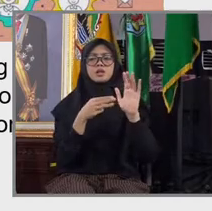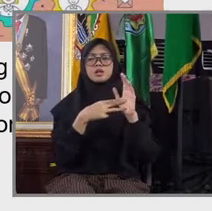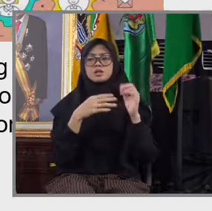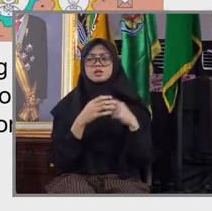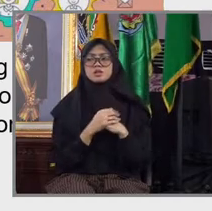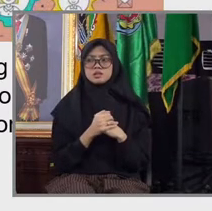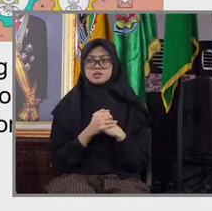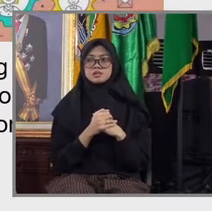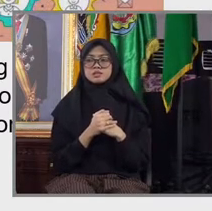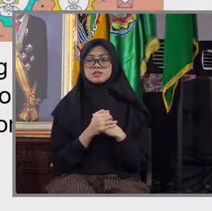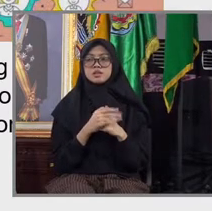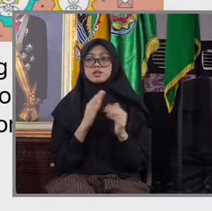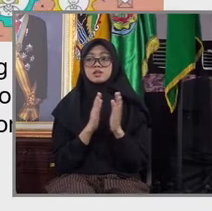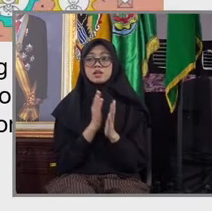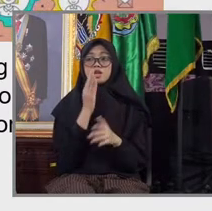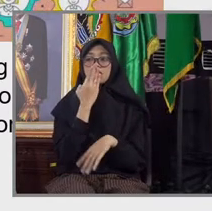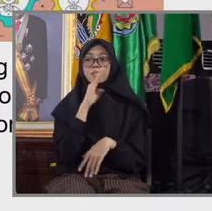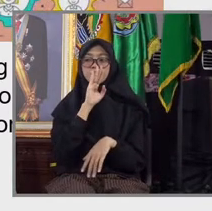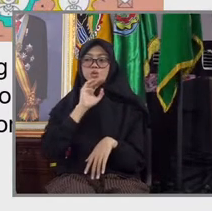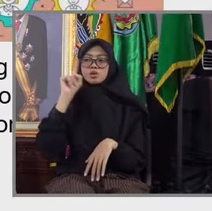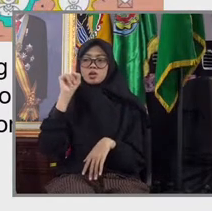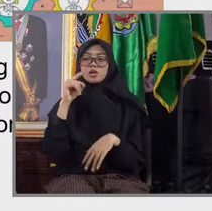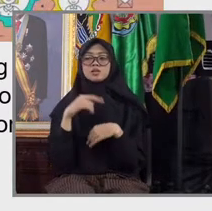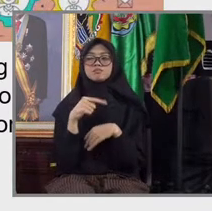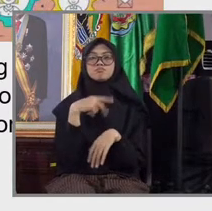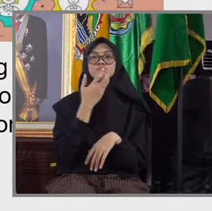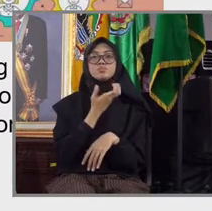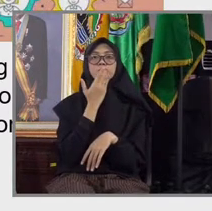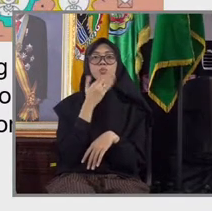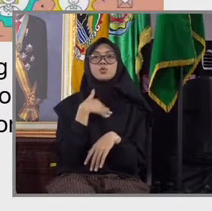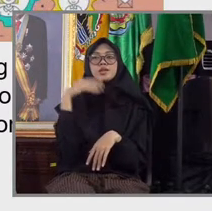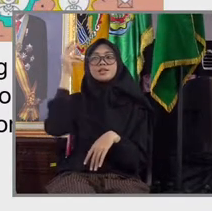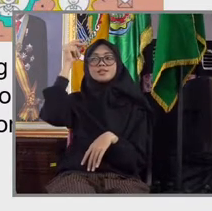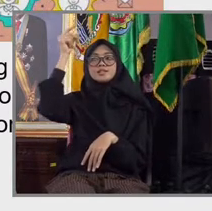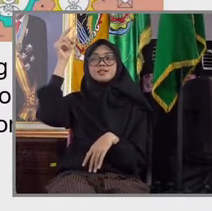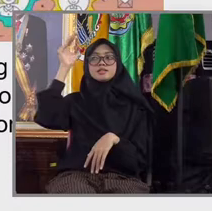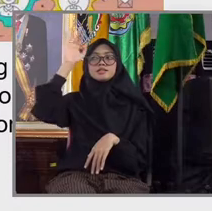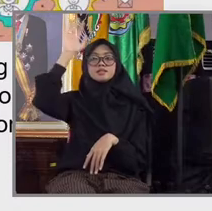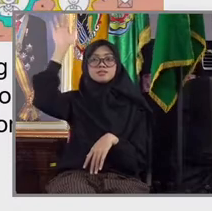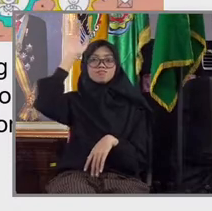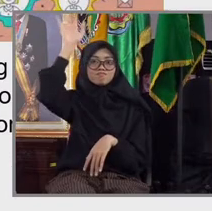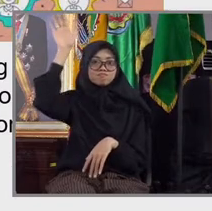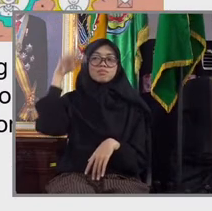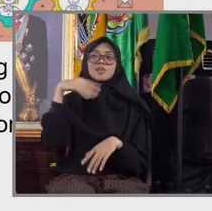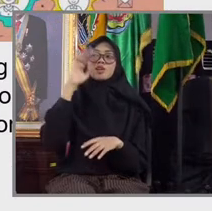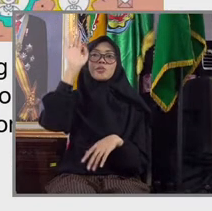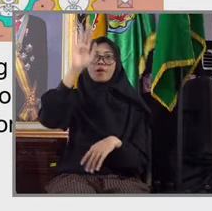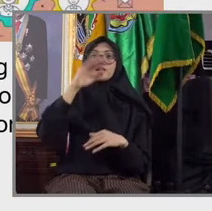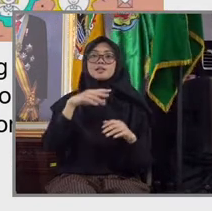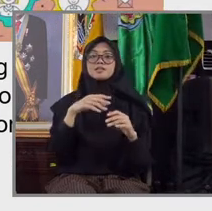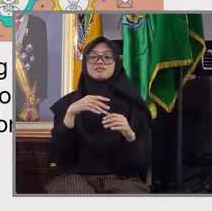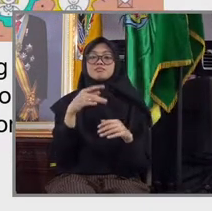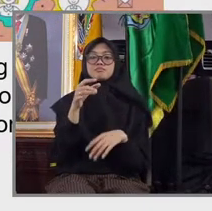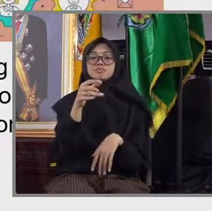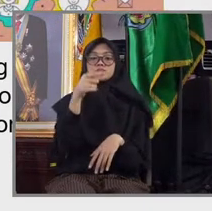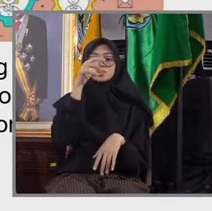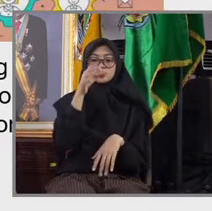Dan alhamdulillah, kita memang bercita-cita untuk menjadi smart city supaya apa kegiatan semuanya itu bisa lancar